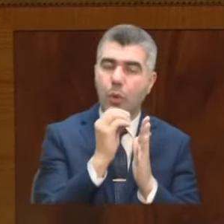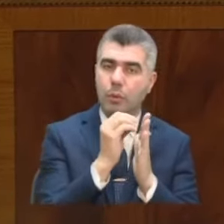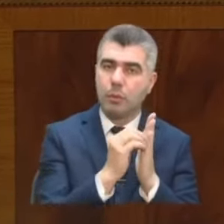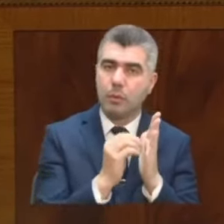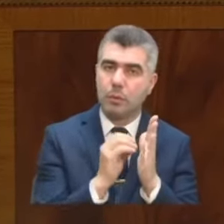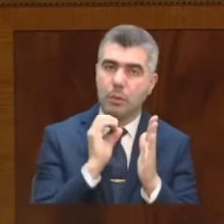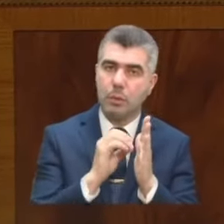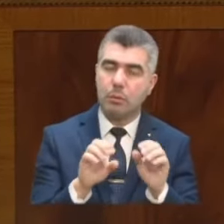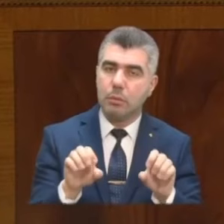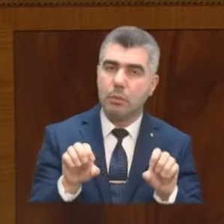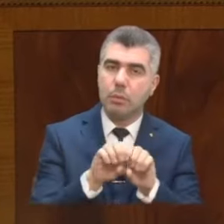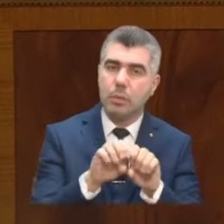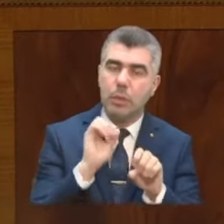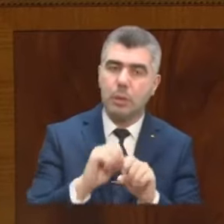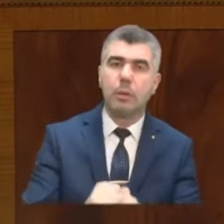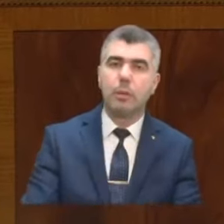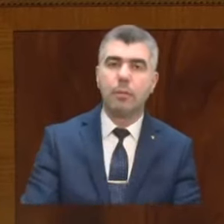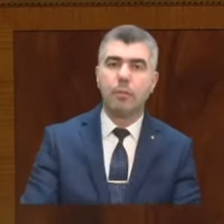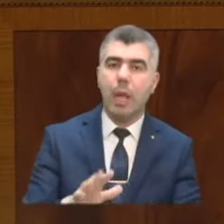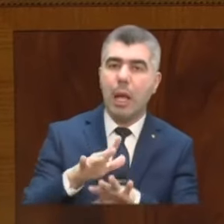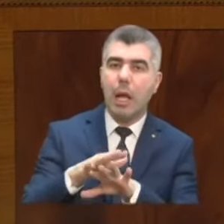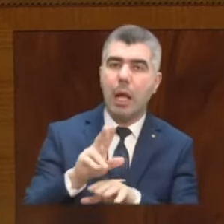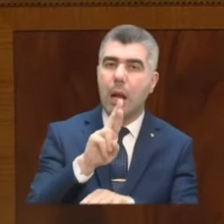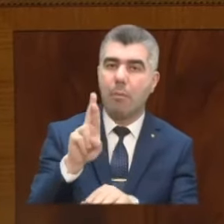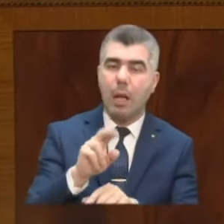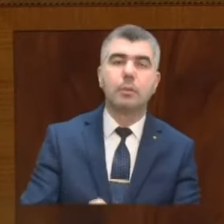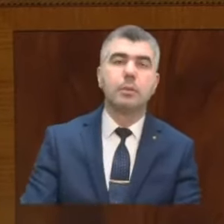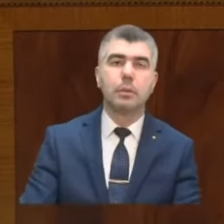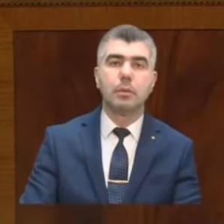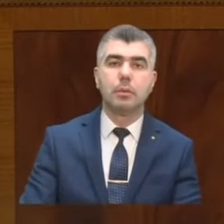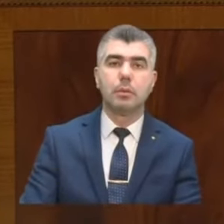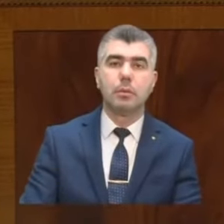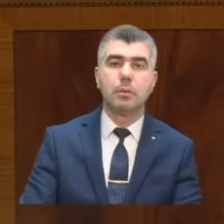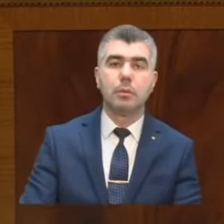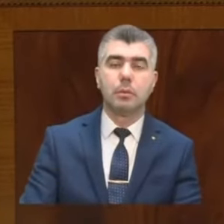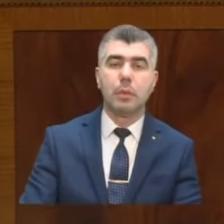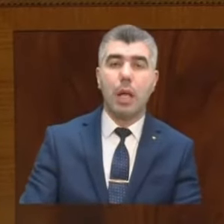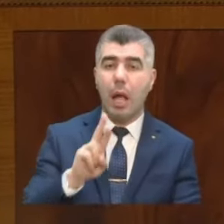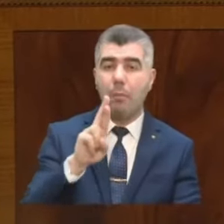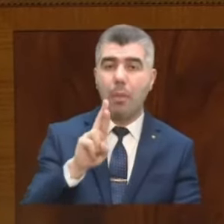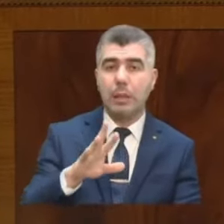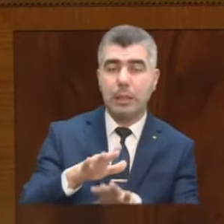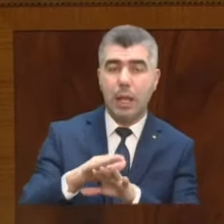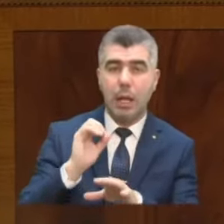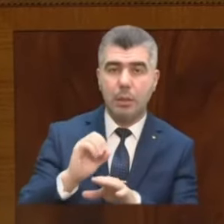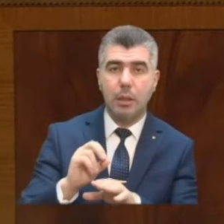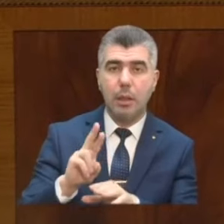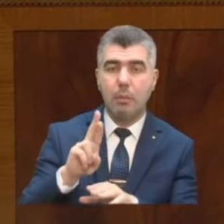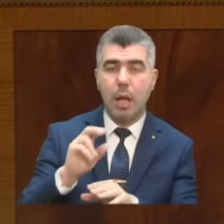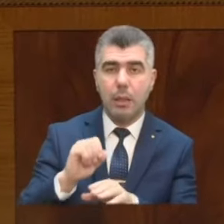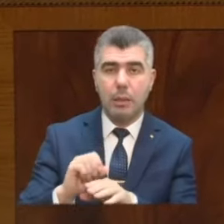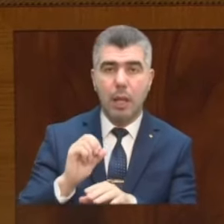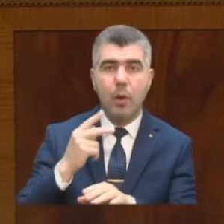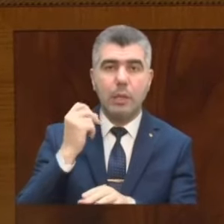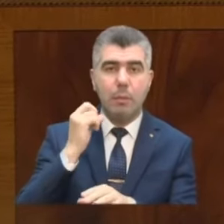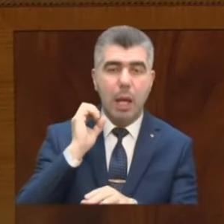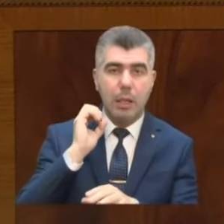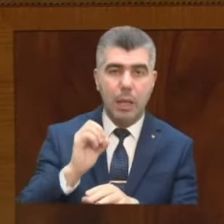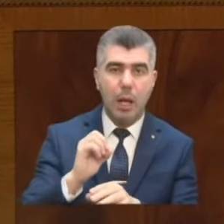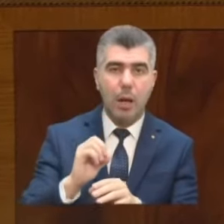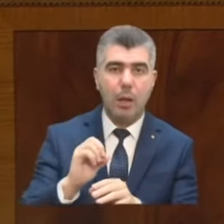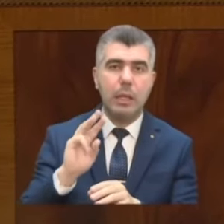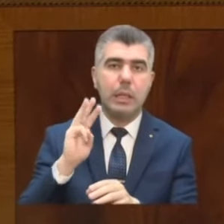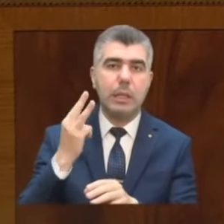المتعلق بالربط حوض سبو بحوض ابير قراق والذي مكن من ضمان ماه الشرب لمدن الرباط وسلا وتماره والصخيرات